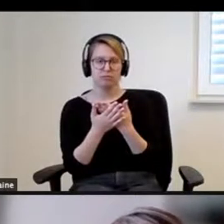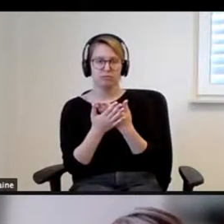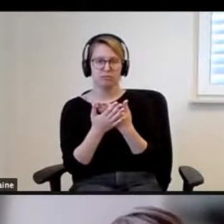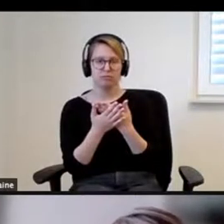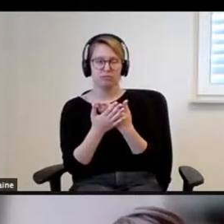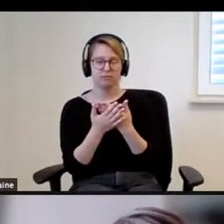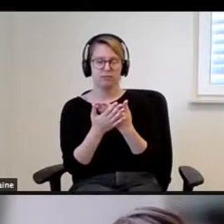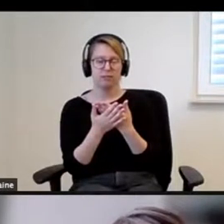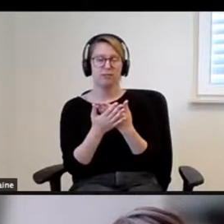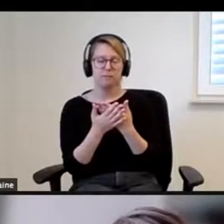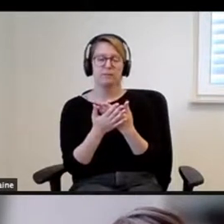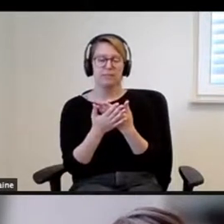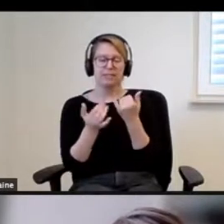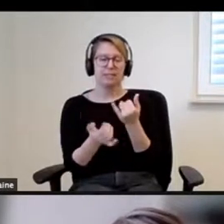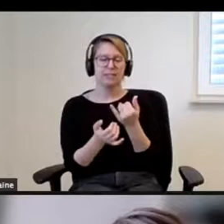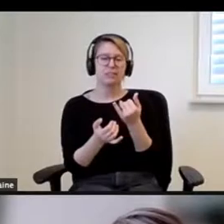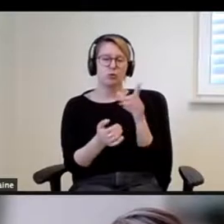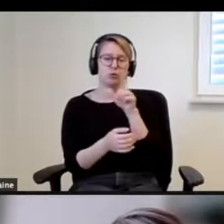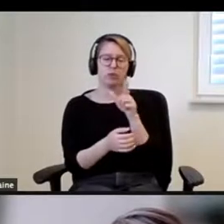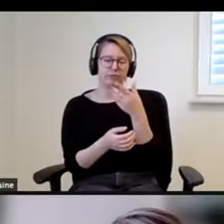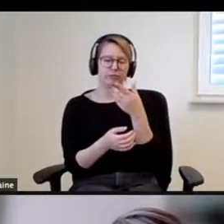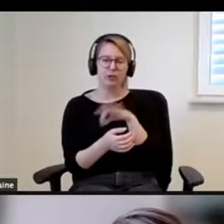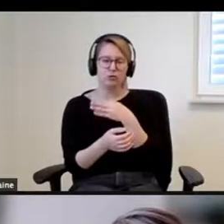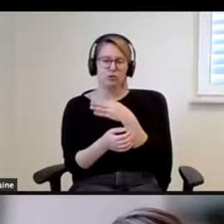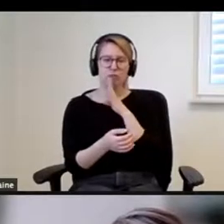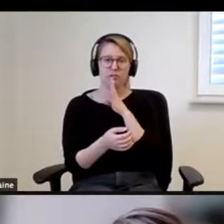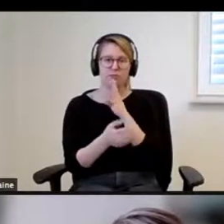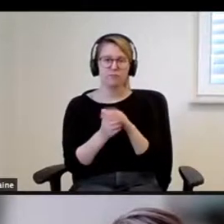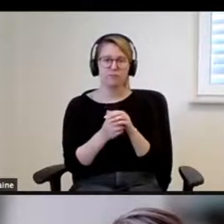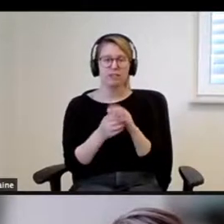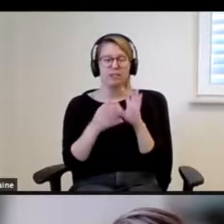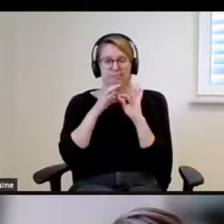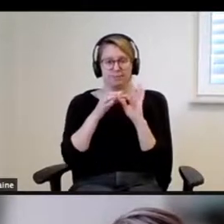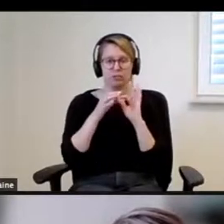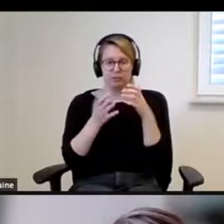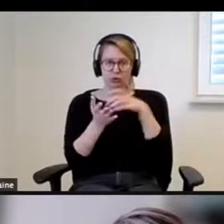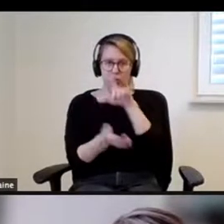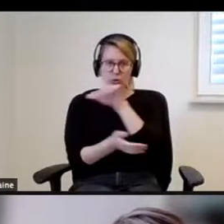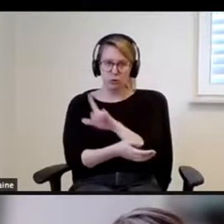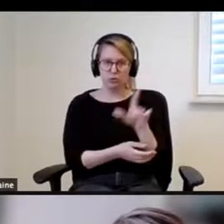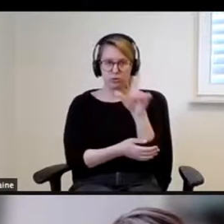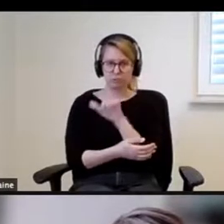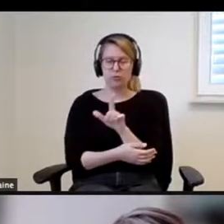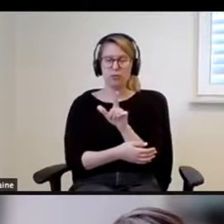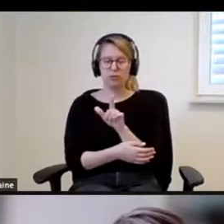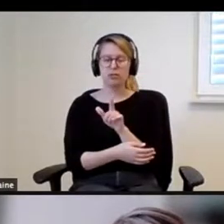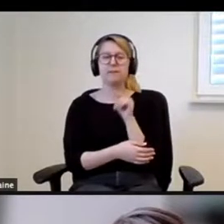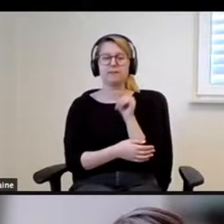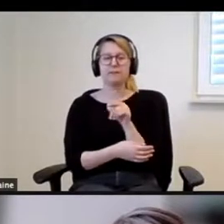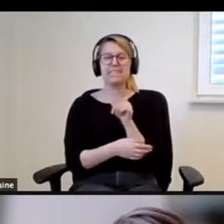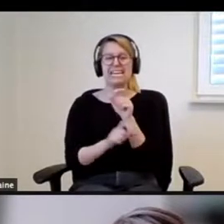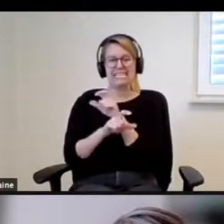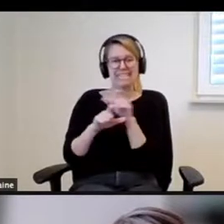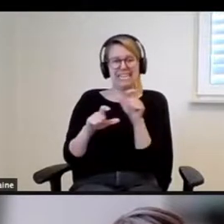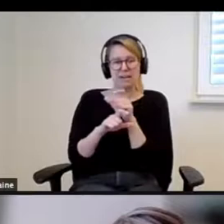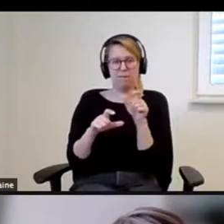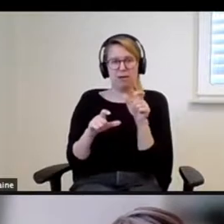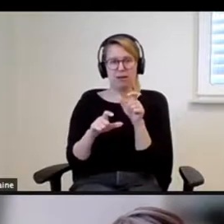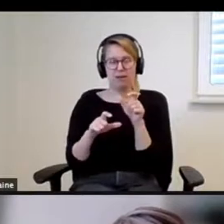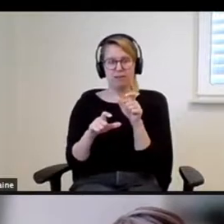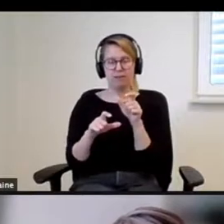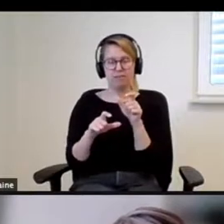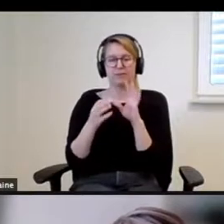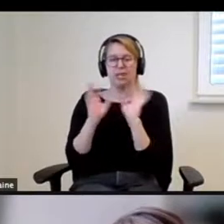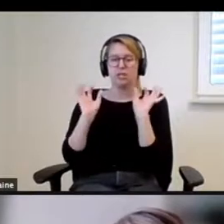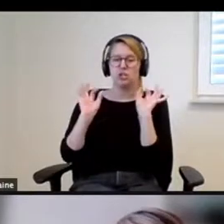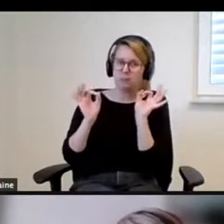fait, la thématique besoins spécifiques existe depuis longtemps. Donc,